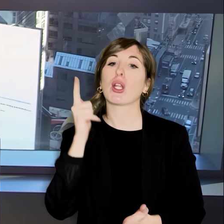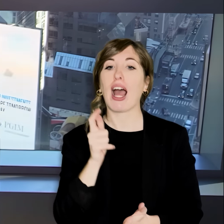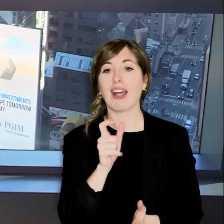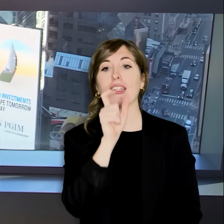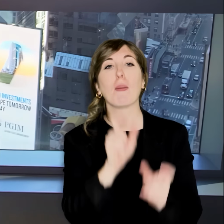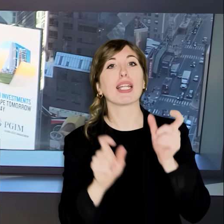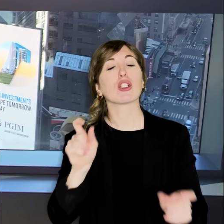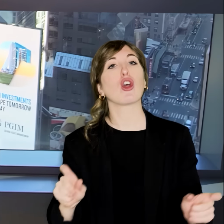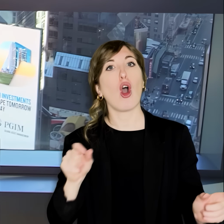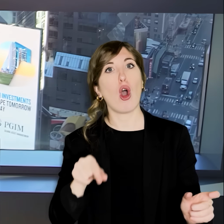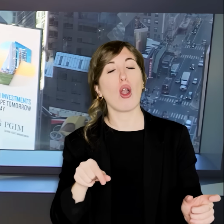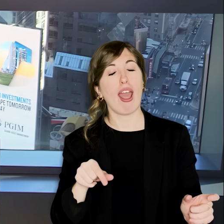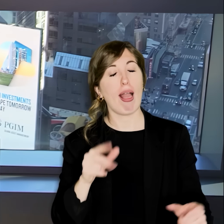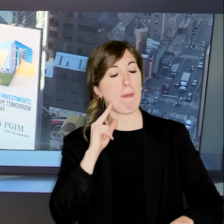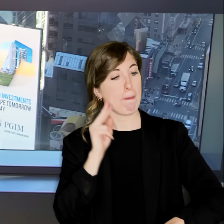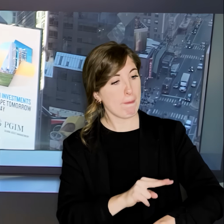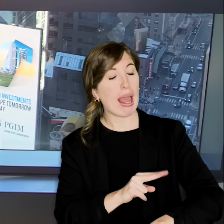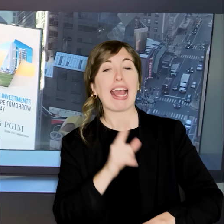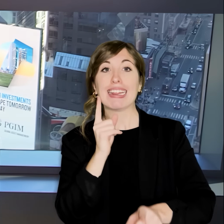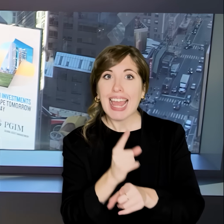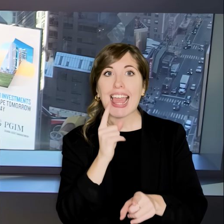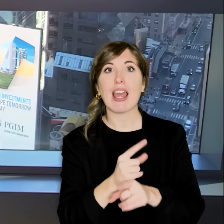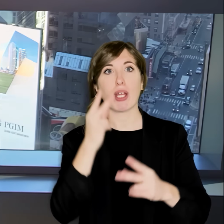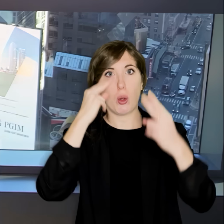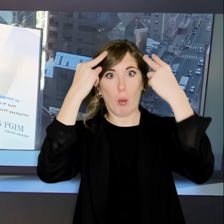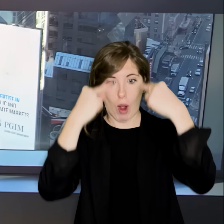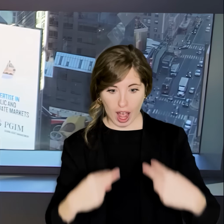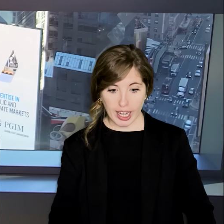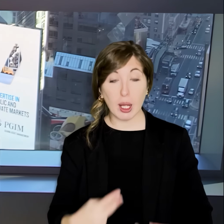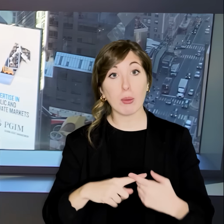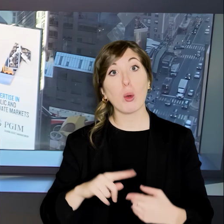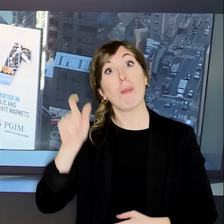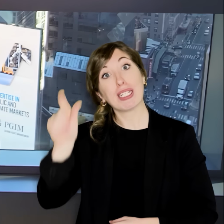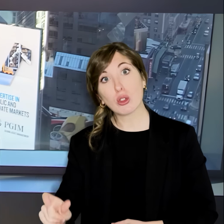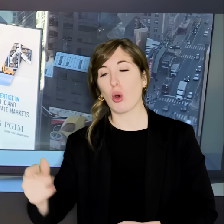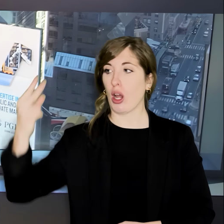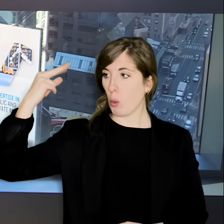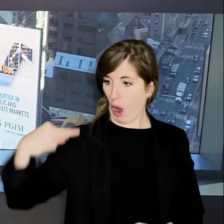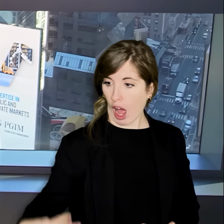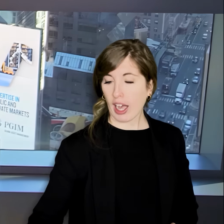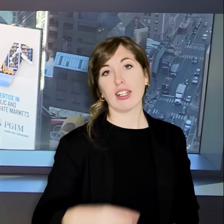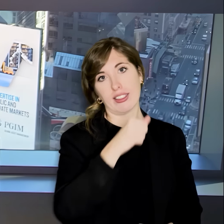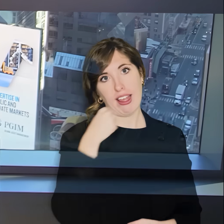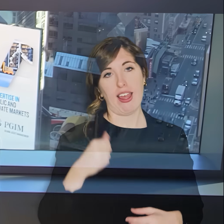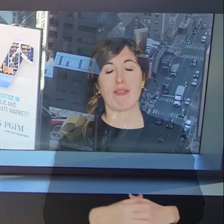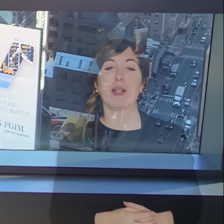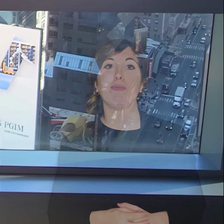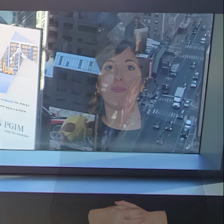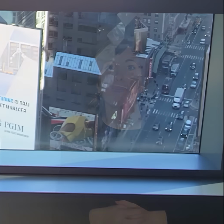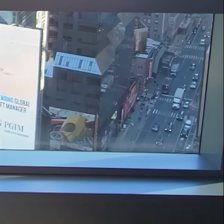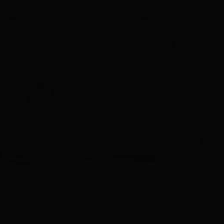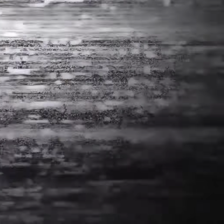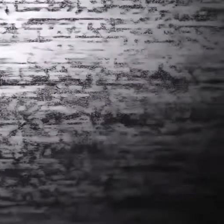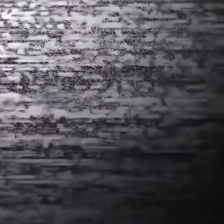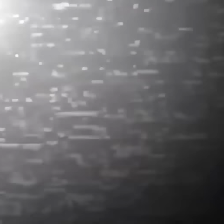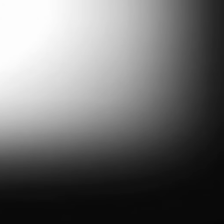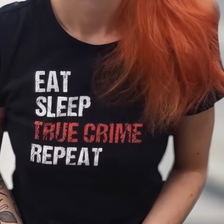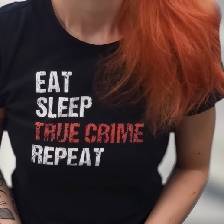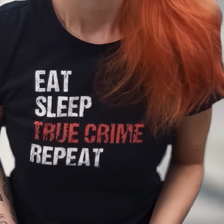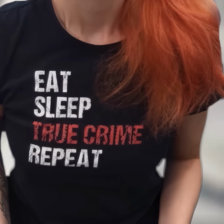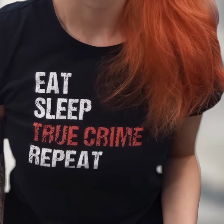così infatti è importantissimo che le persone ci facciano caso e sappiano che si devono